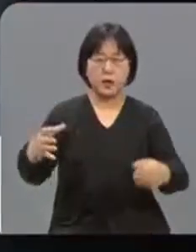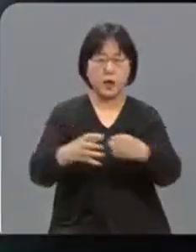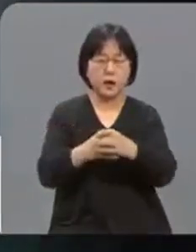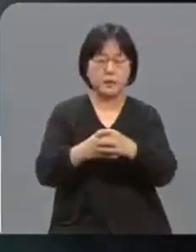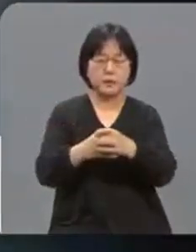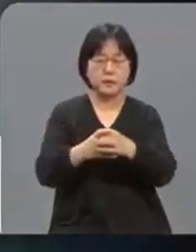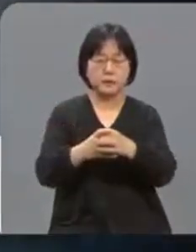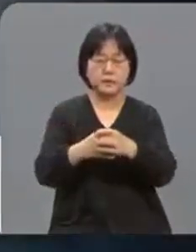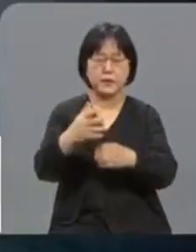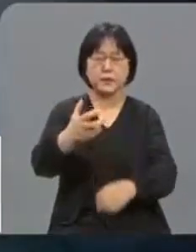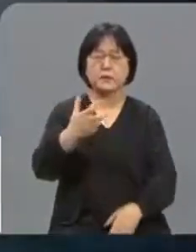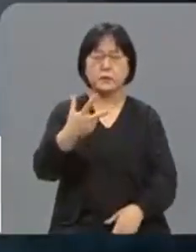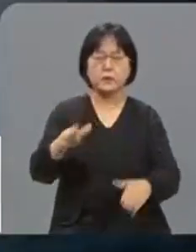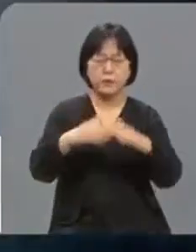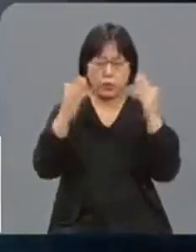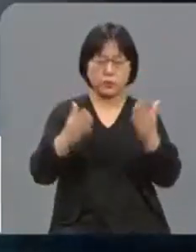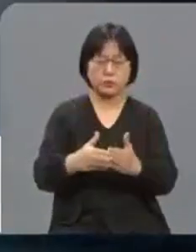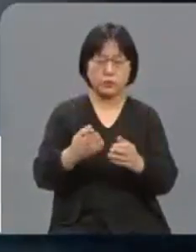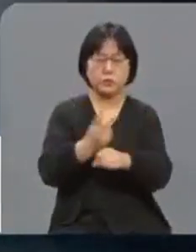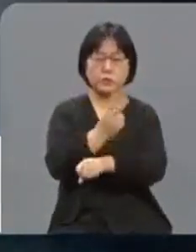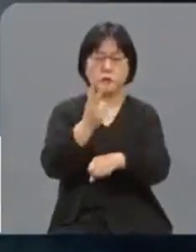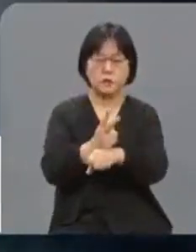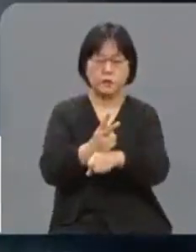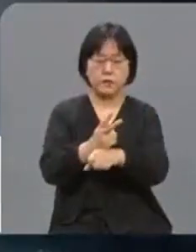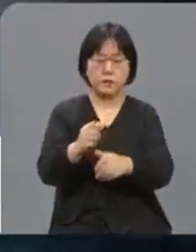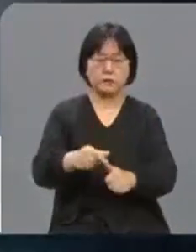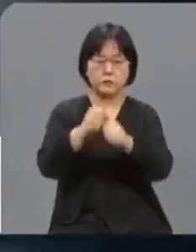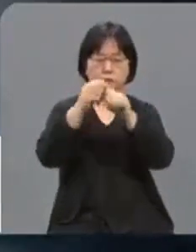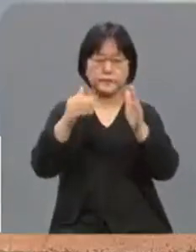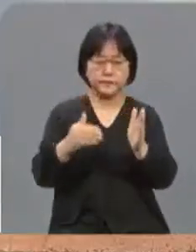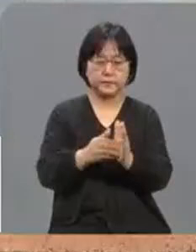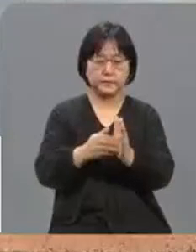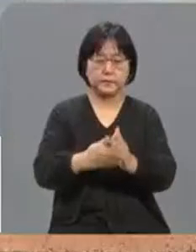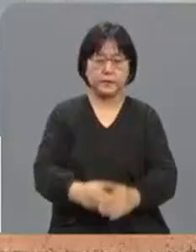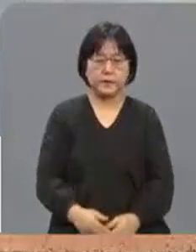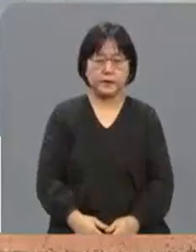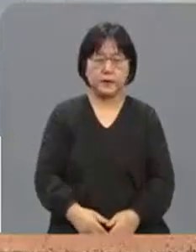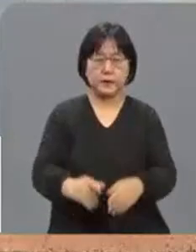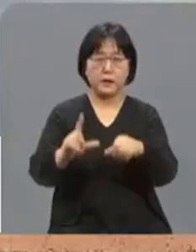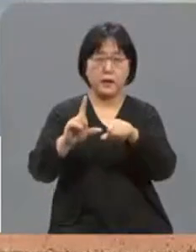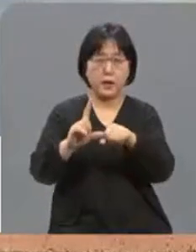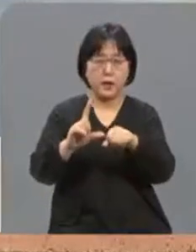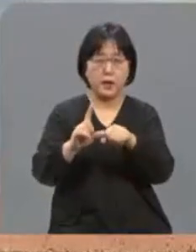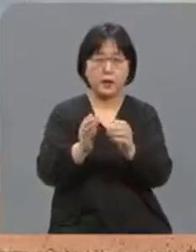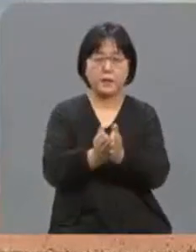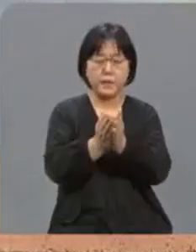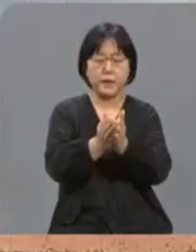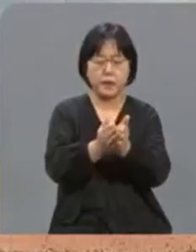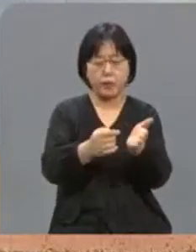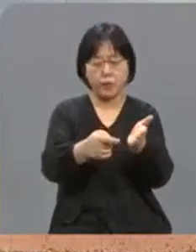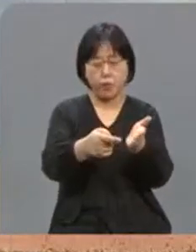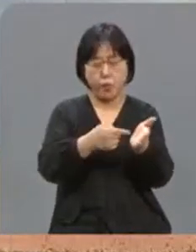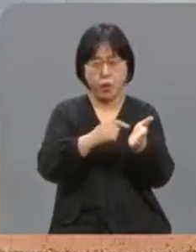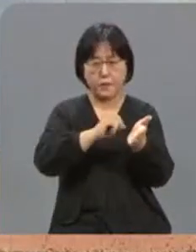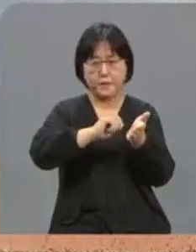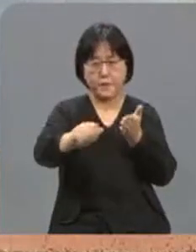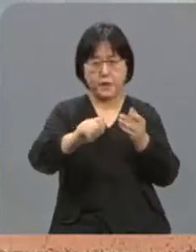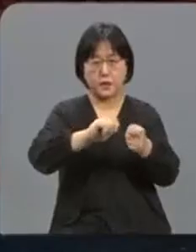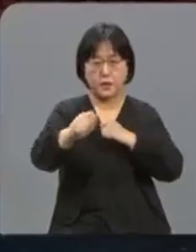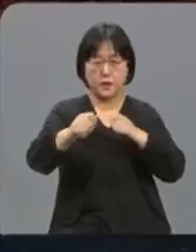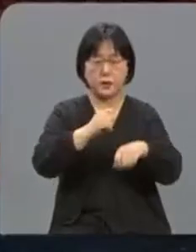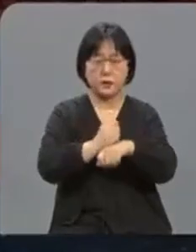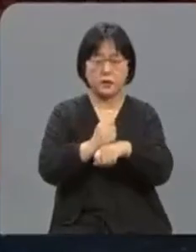선박에 탄 77명 전원은 2시간 만에 무사히 구조됐습니다. LNG 운반선은 오른쪽이 세로로 크게